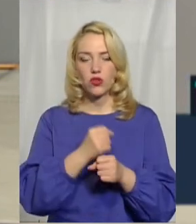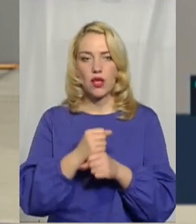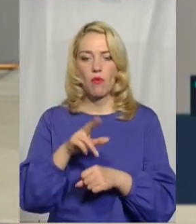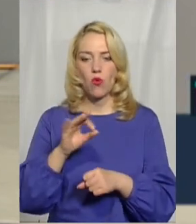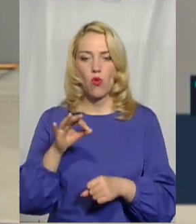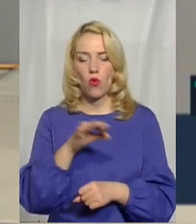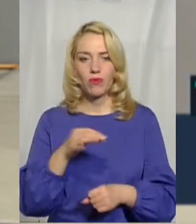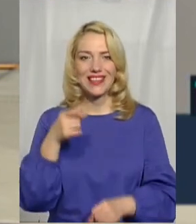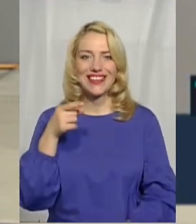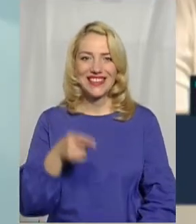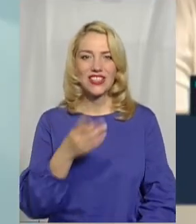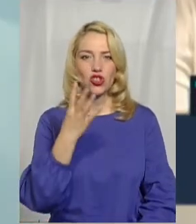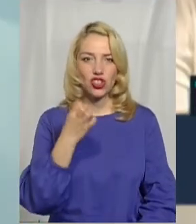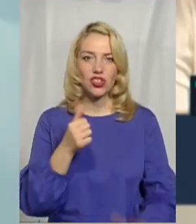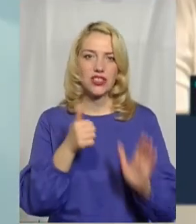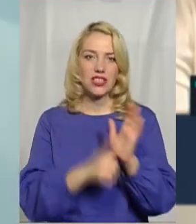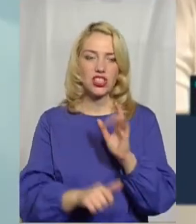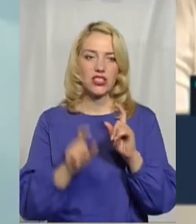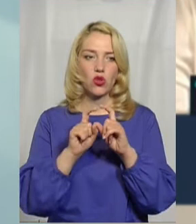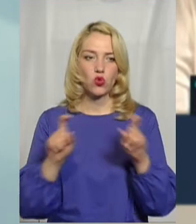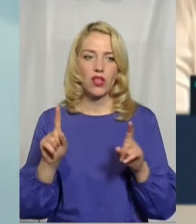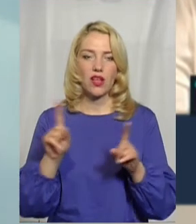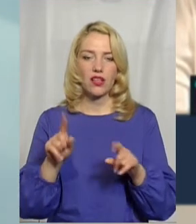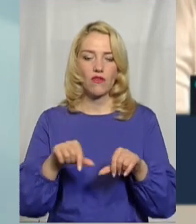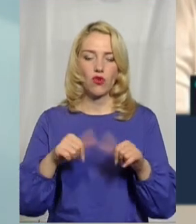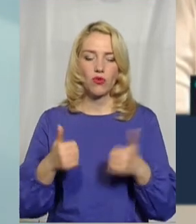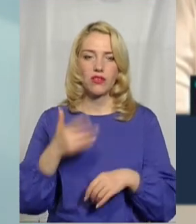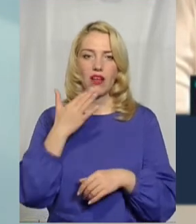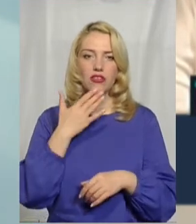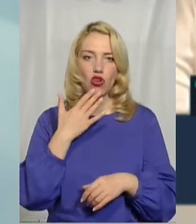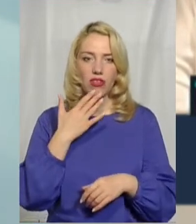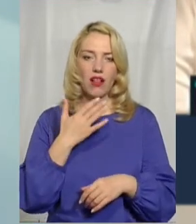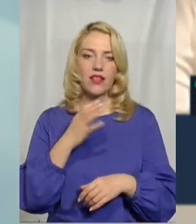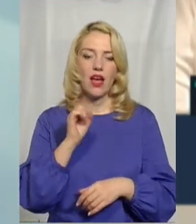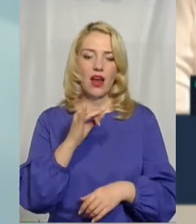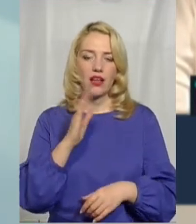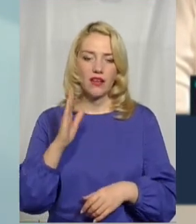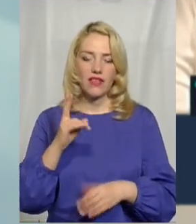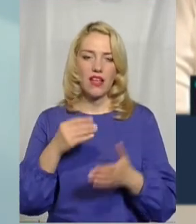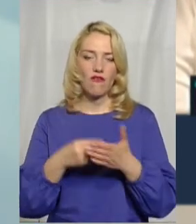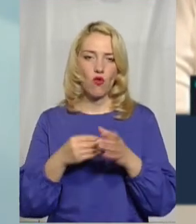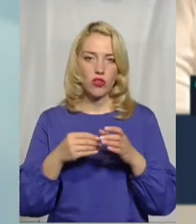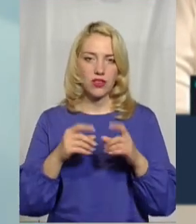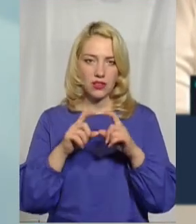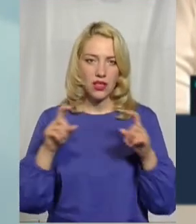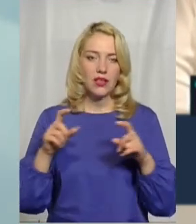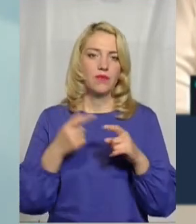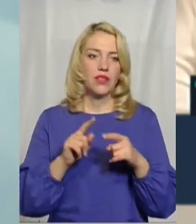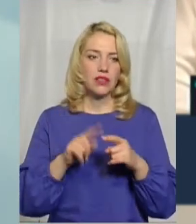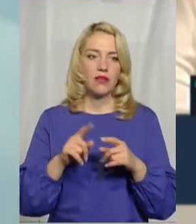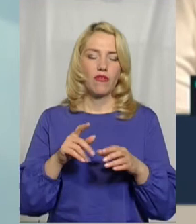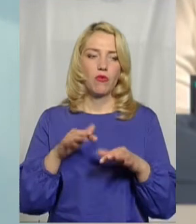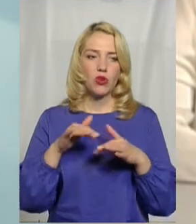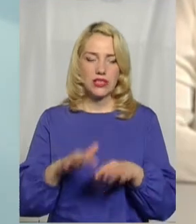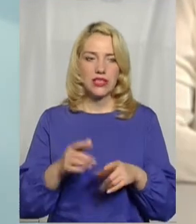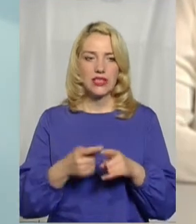області 1460 установ, які формують Національний архівний фонд. Тобто в процесі реорганізаційних або ліквідаційних